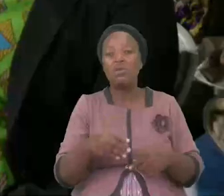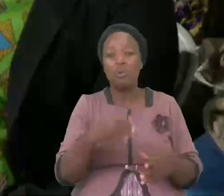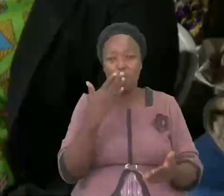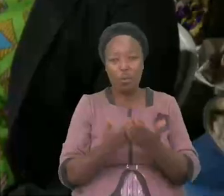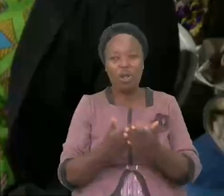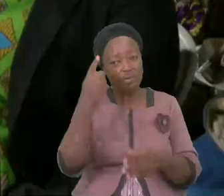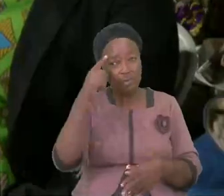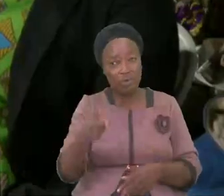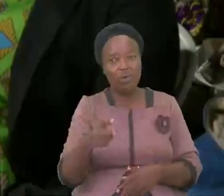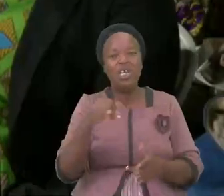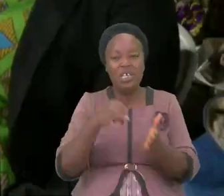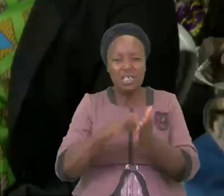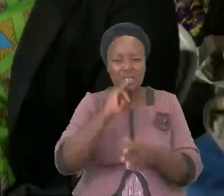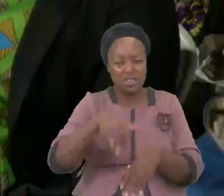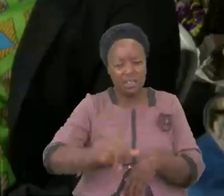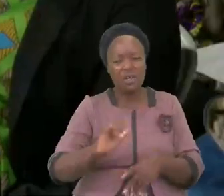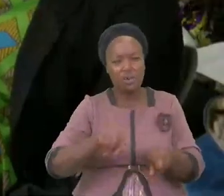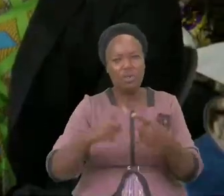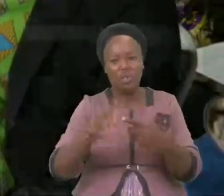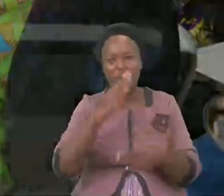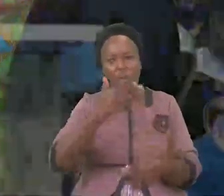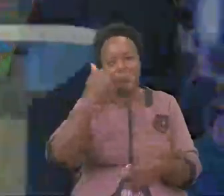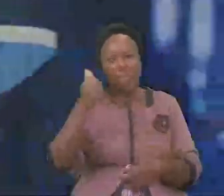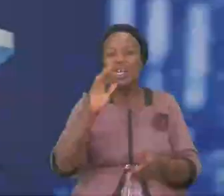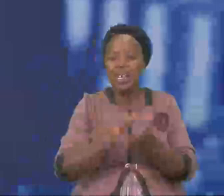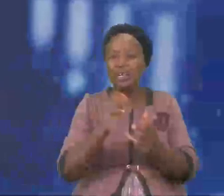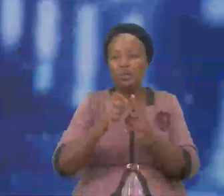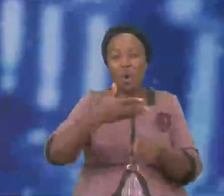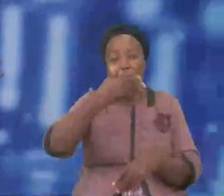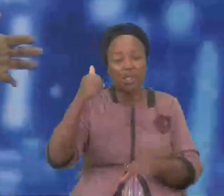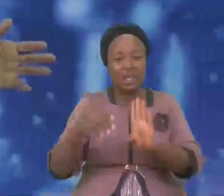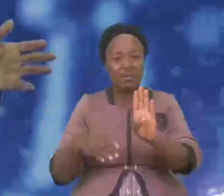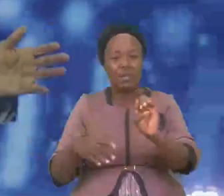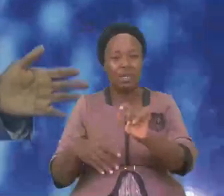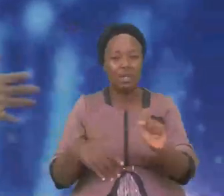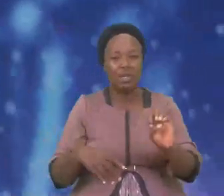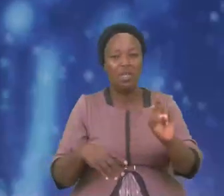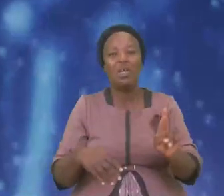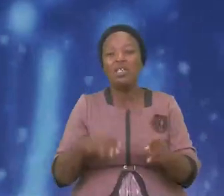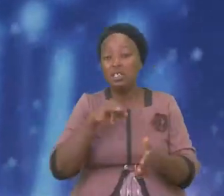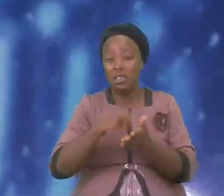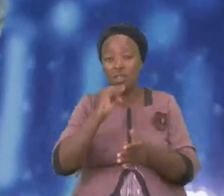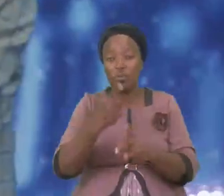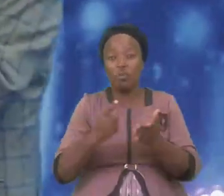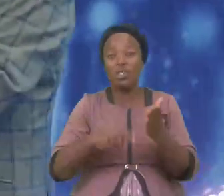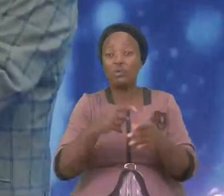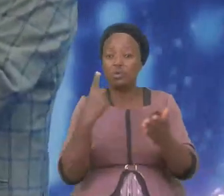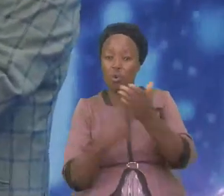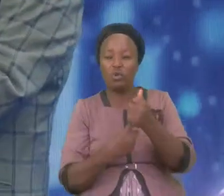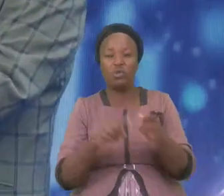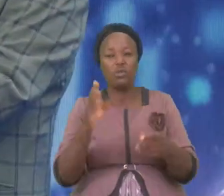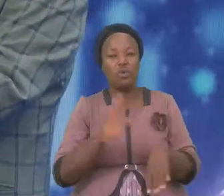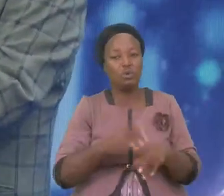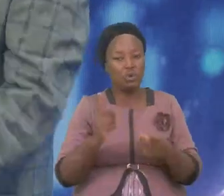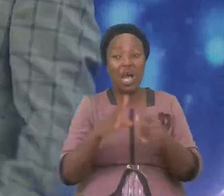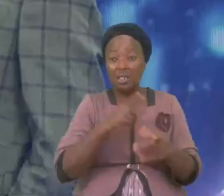pour toi. Ce sera encore meilleur. Ce mot meilleur, c'est ce que je veux que tu considères et